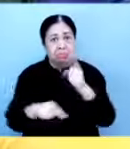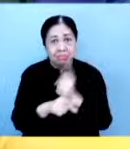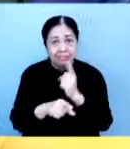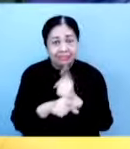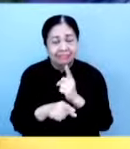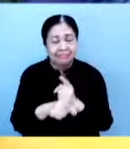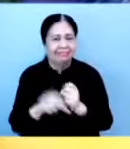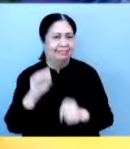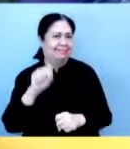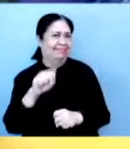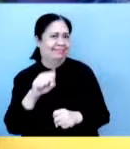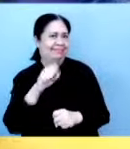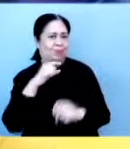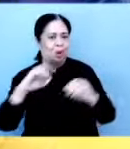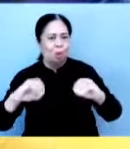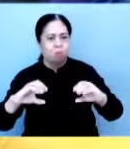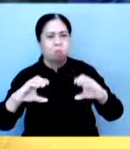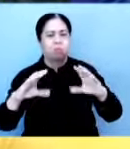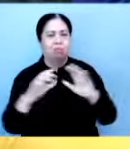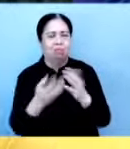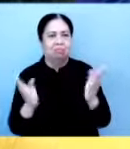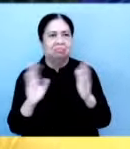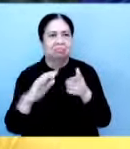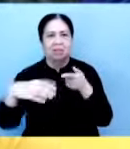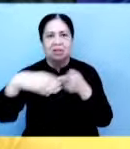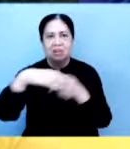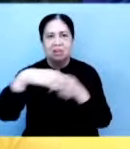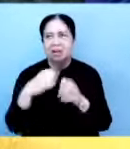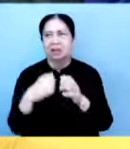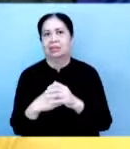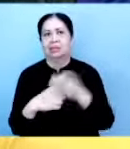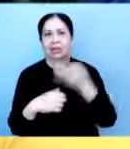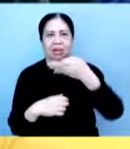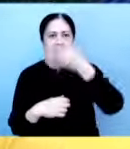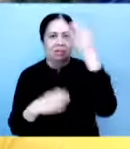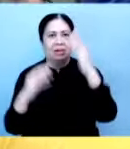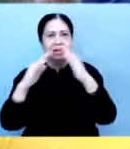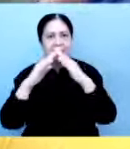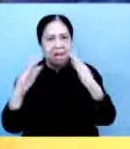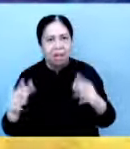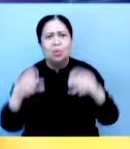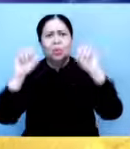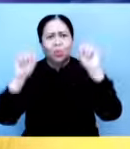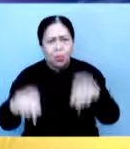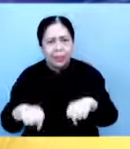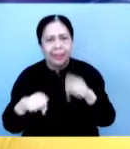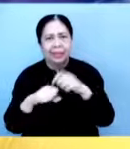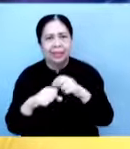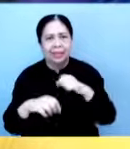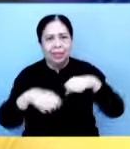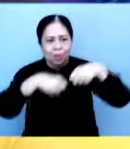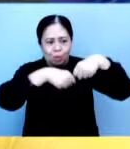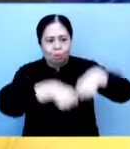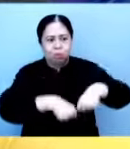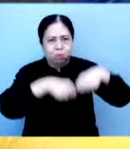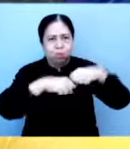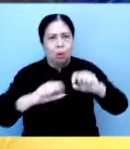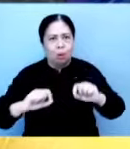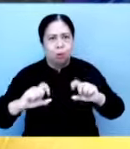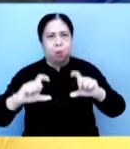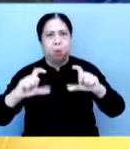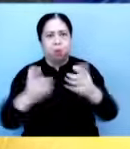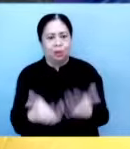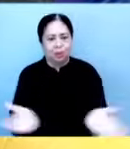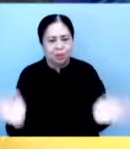diyan Mama Dim sa garahe o kahit nga sa tapat ng bahay lang pwede na taos dagdagan mo pa ng mga batsa at